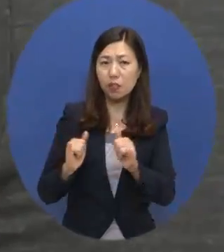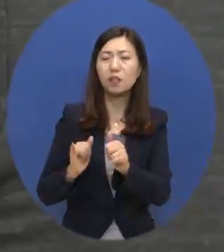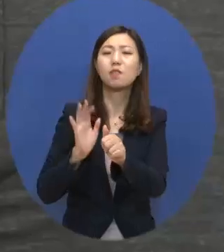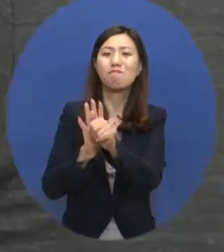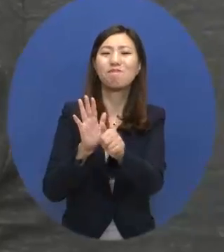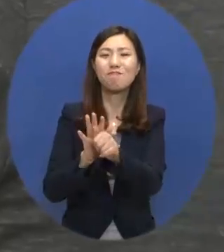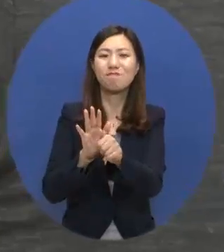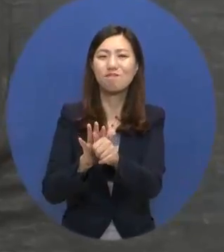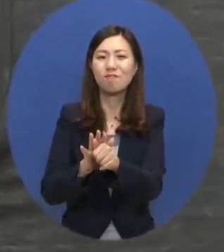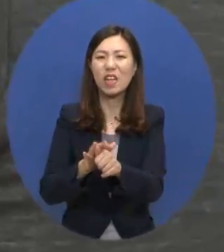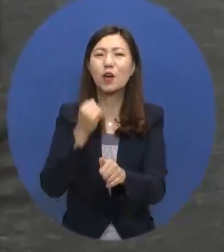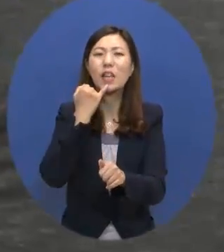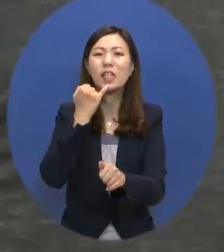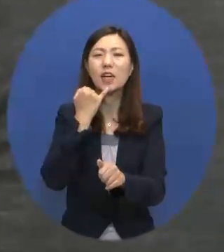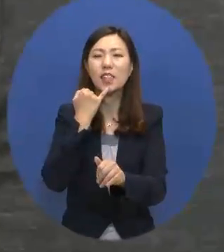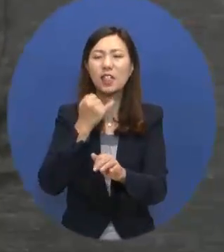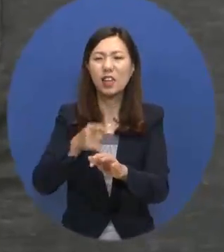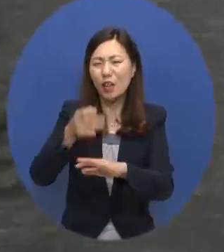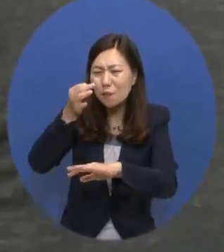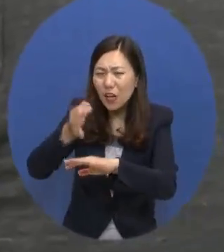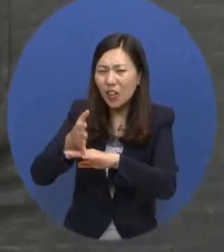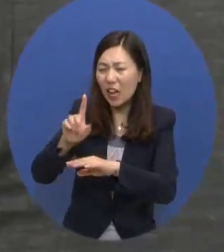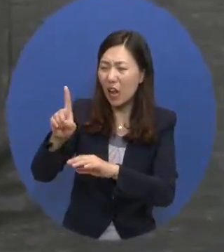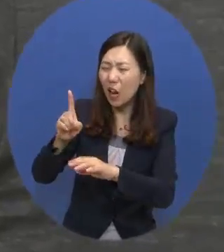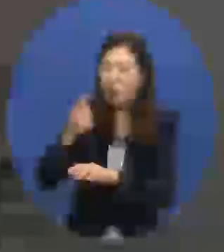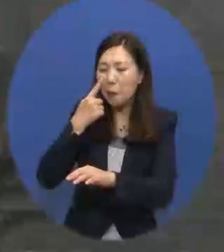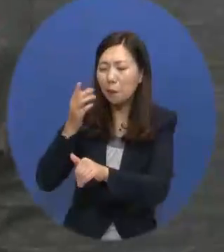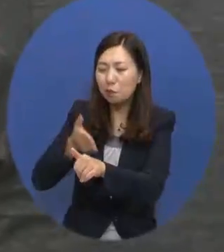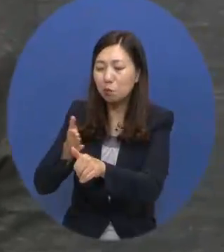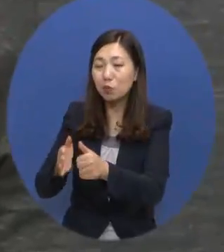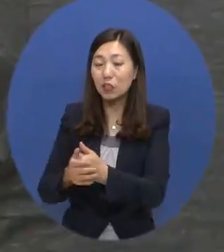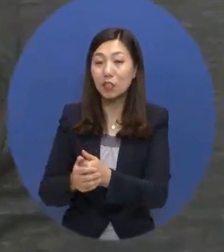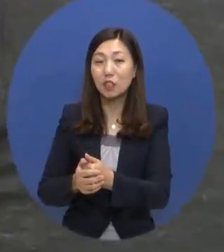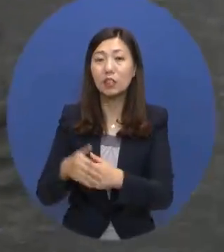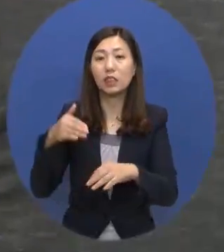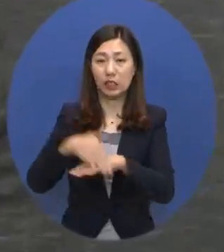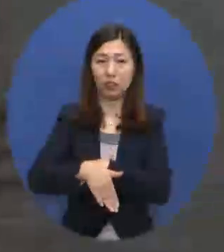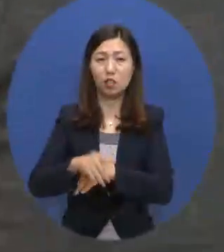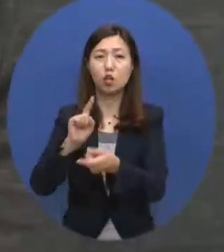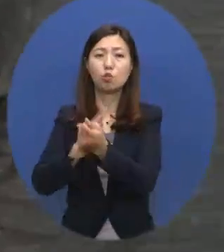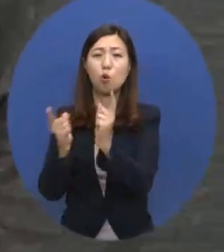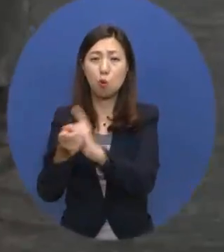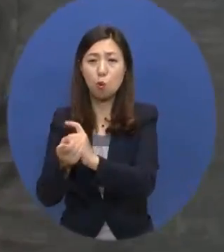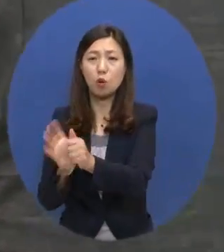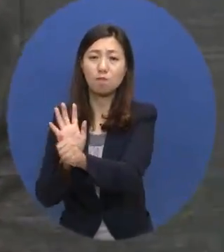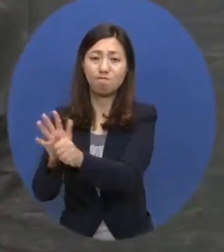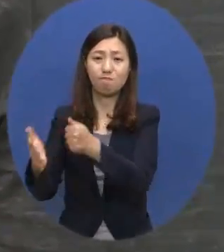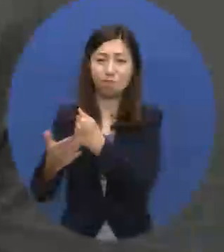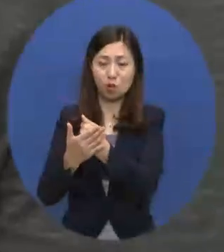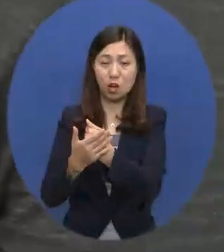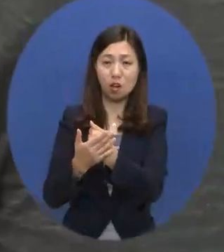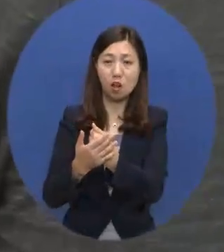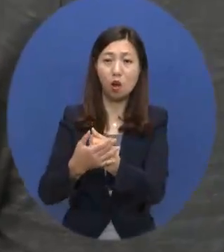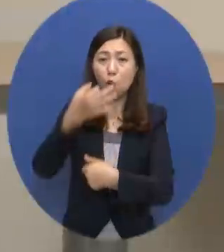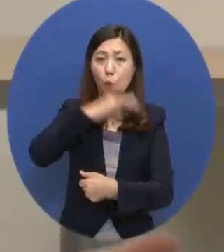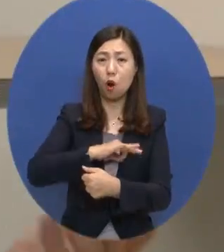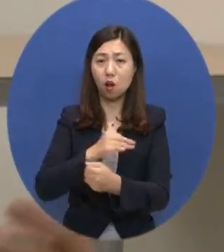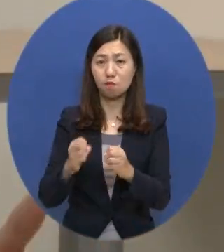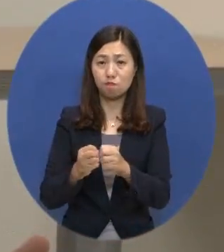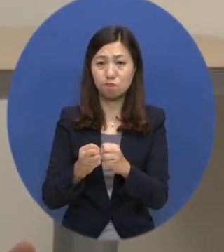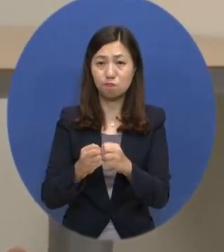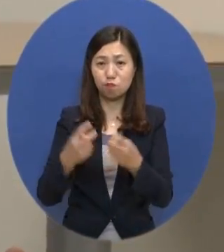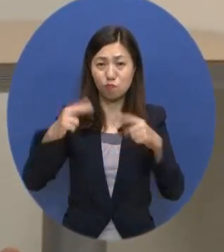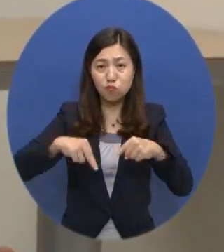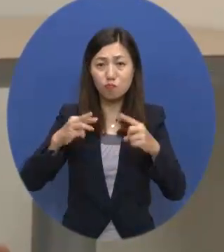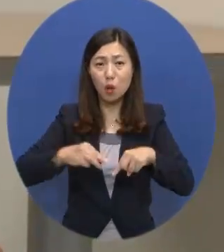아 쏘리 아 한 개 부탁합니다 뭐 이런 식으로 하든지 뭐 이게 팀에 이제 이 시너지 효과가 나는